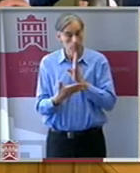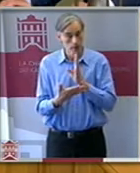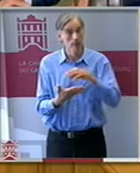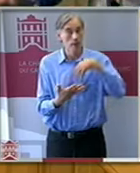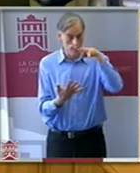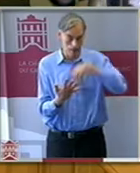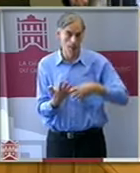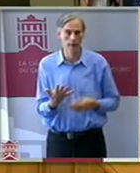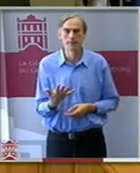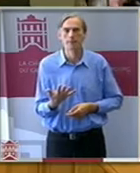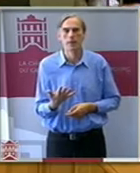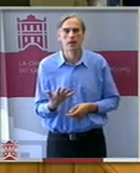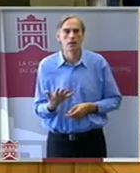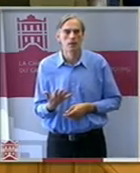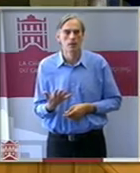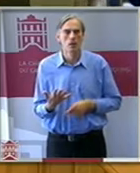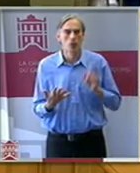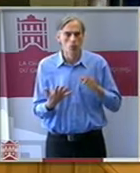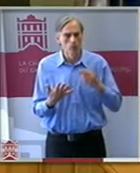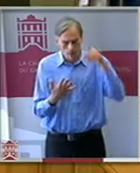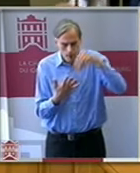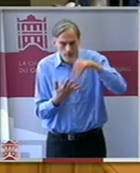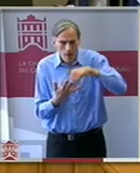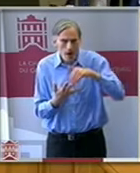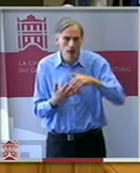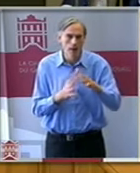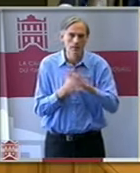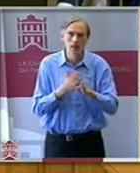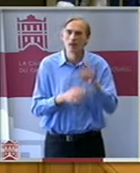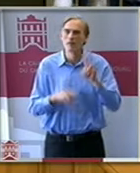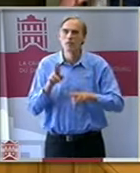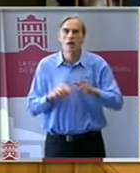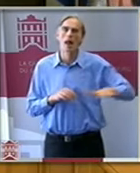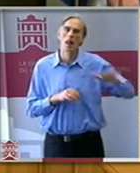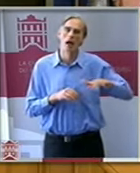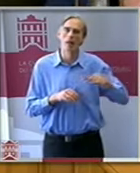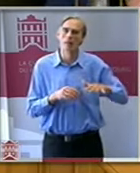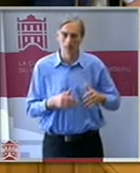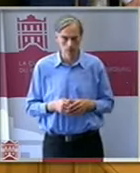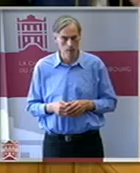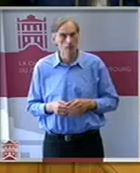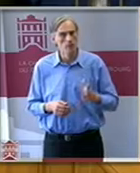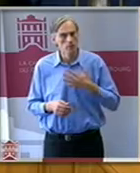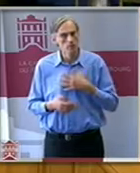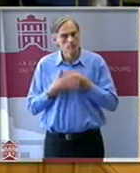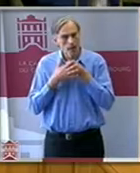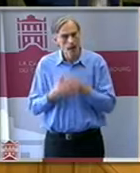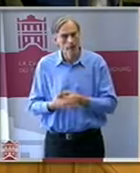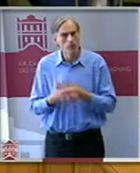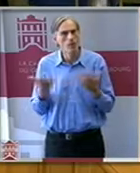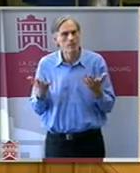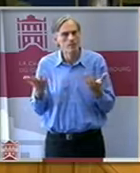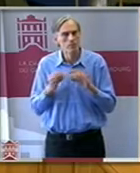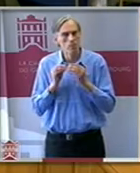kriegt ihr einen Eindruck vom Ausmaß von der Problematik. Das sind nicht ein paar vereinzelt Incidenten oder Accidenten, nicht nur ein paar